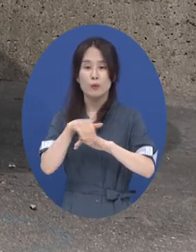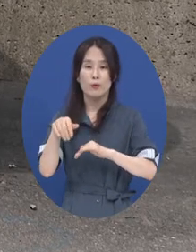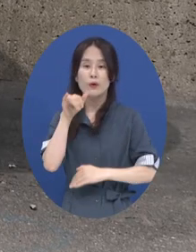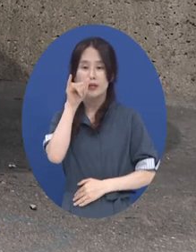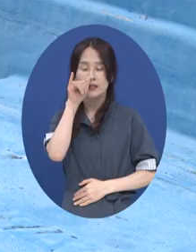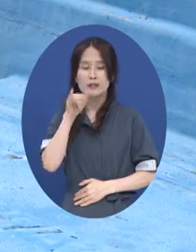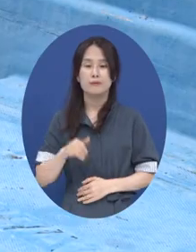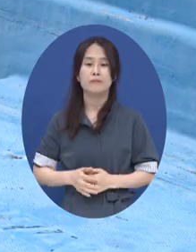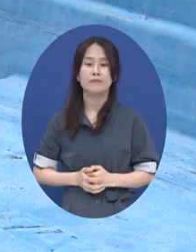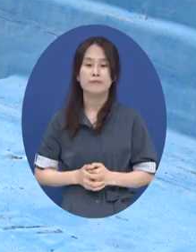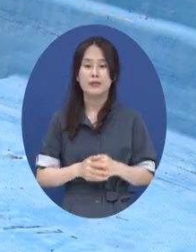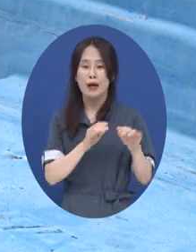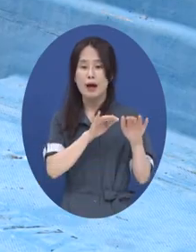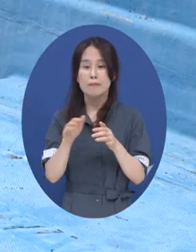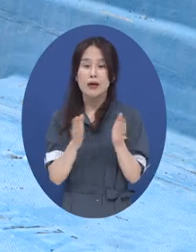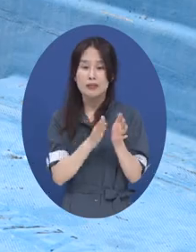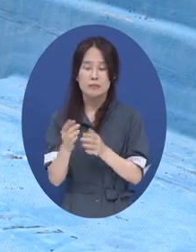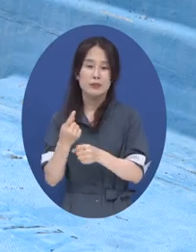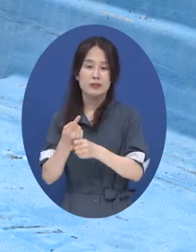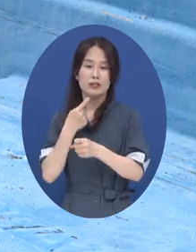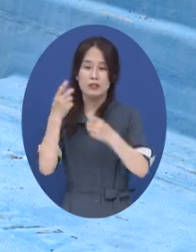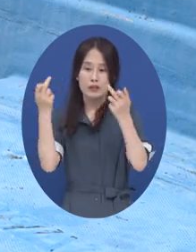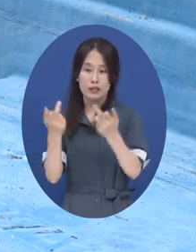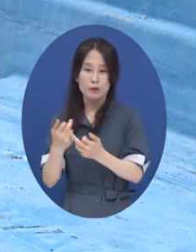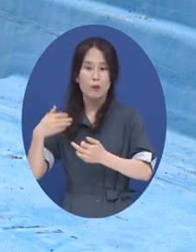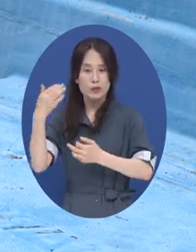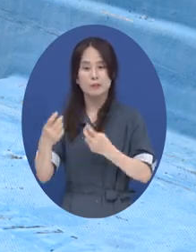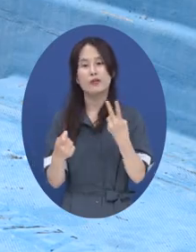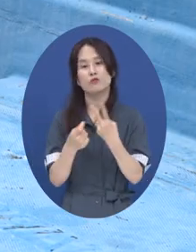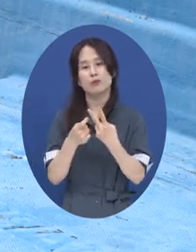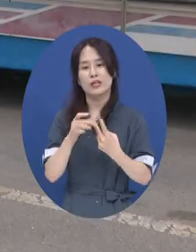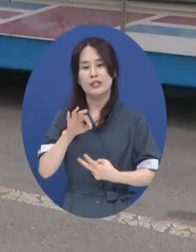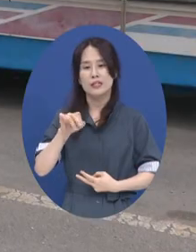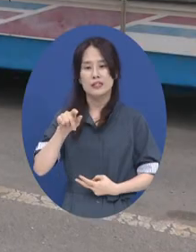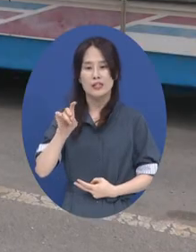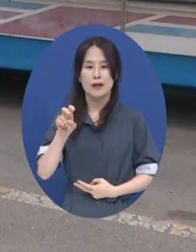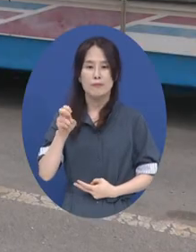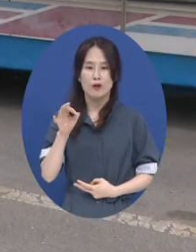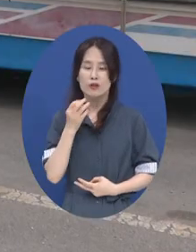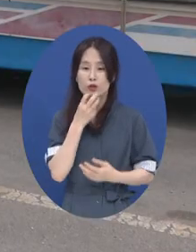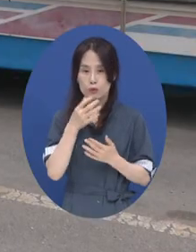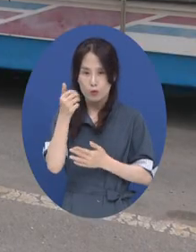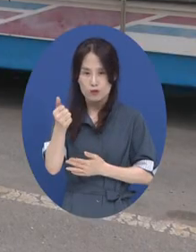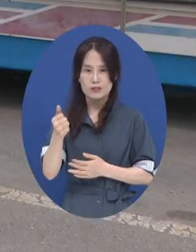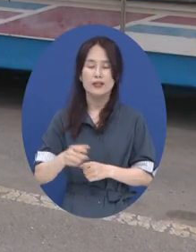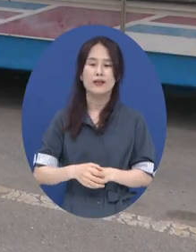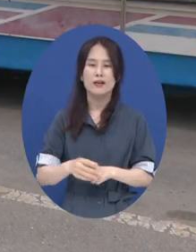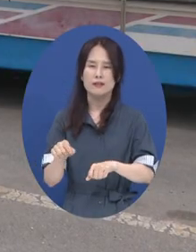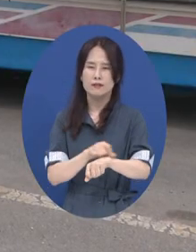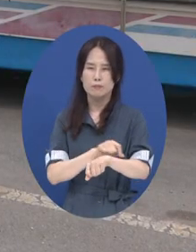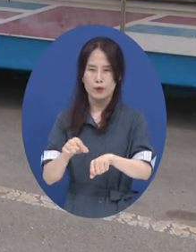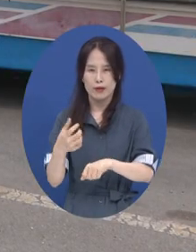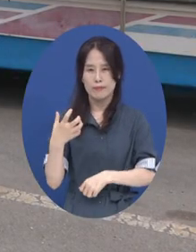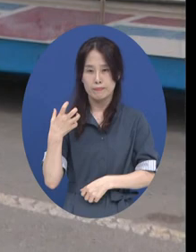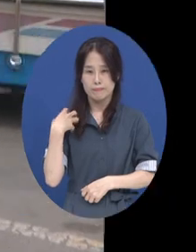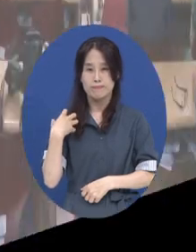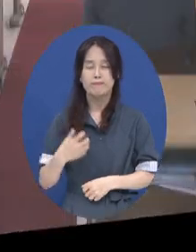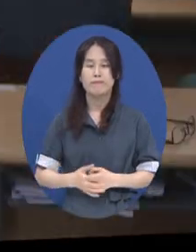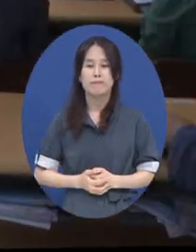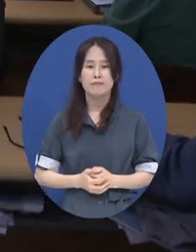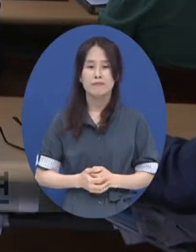거칠 계획입니다. 바다 정비는 작년 계곡에 이은 민선 측이 이재명 경기도지사의 특명이기도